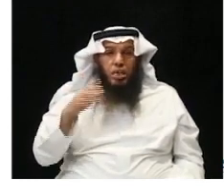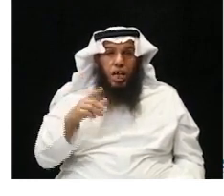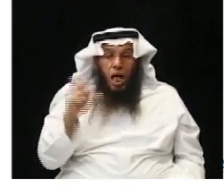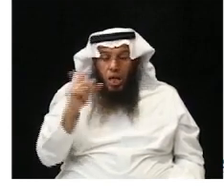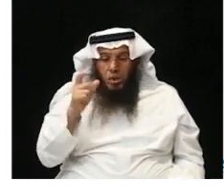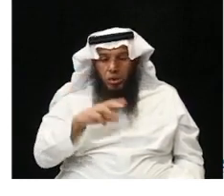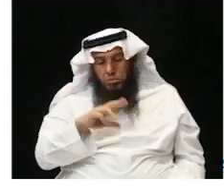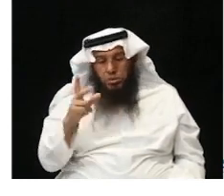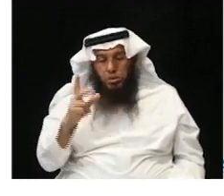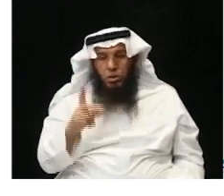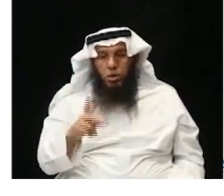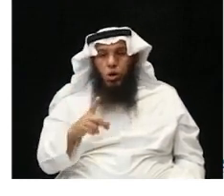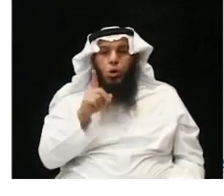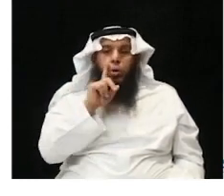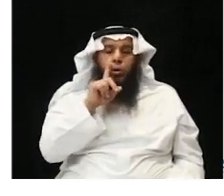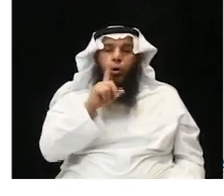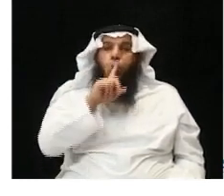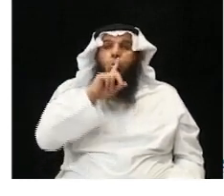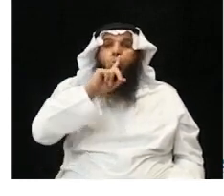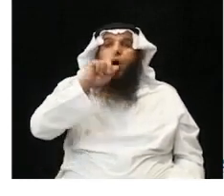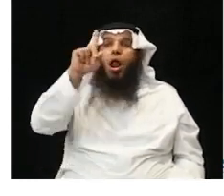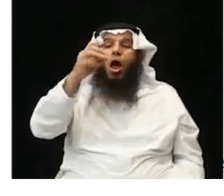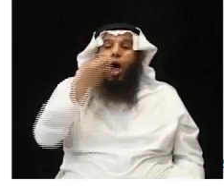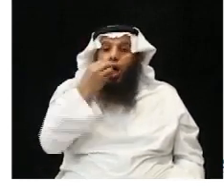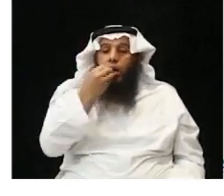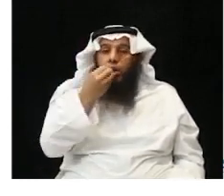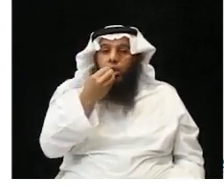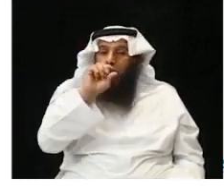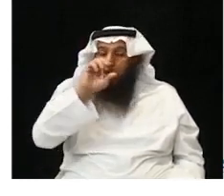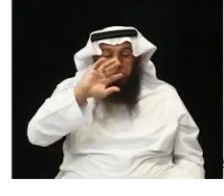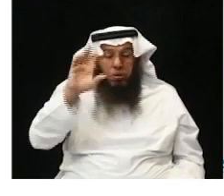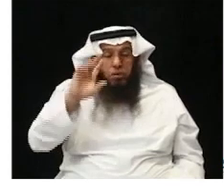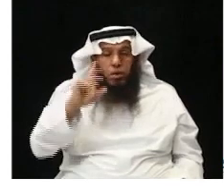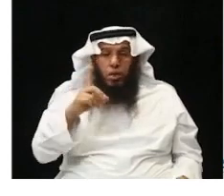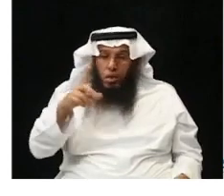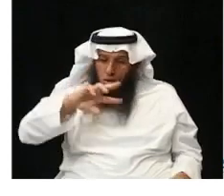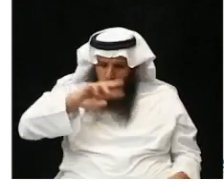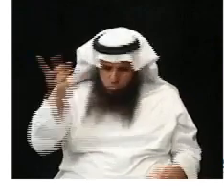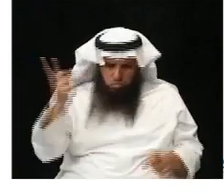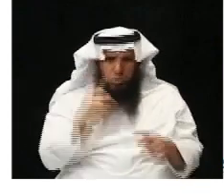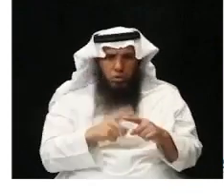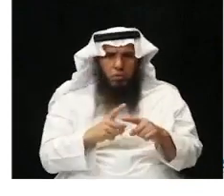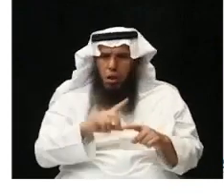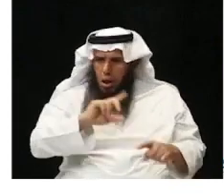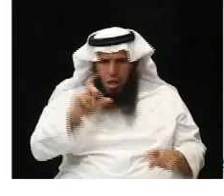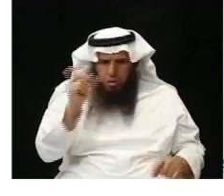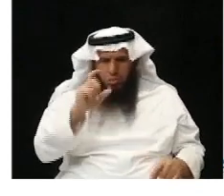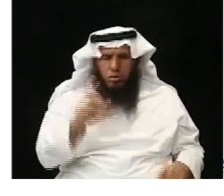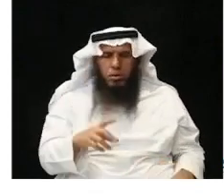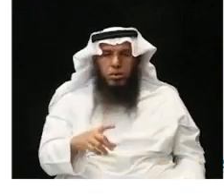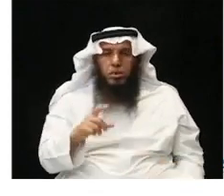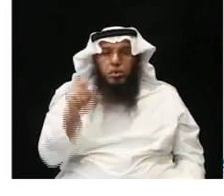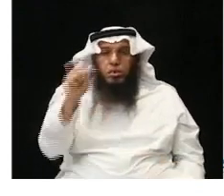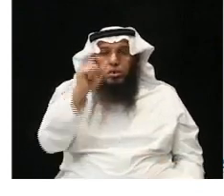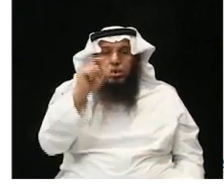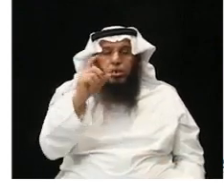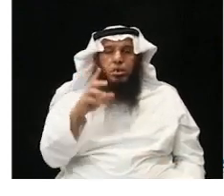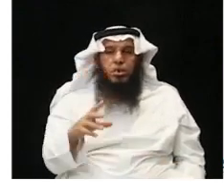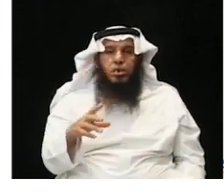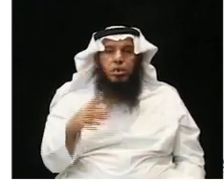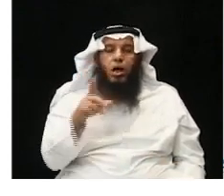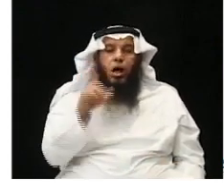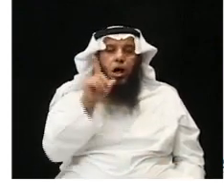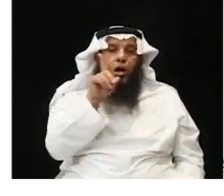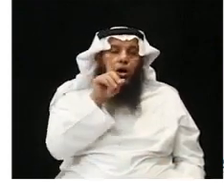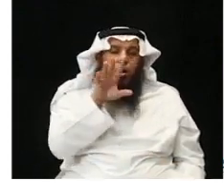تأكل ولا تشرب حتى يكفر بالله، ثم احتجت قالت: إن دينكم، إذا قصد الإسلام، يوصي